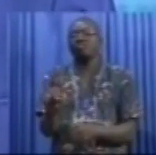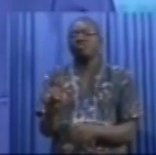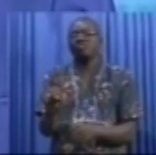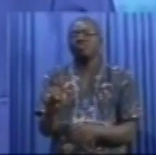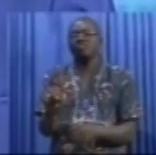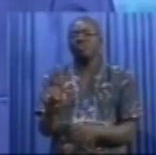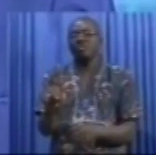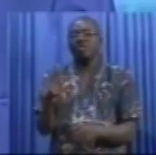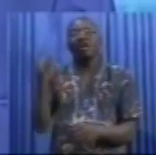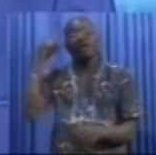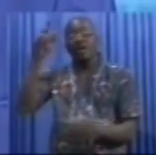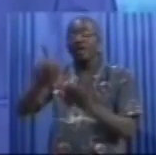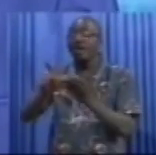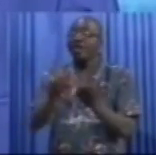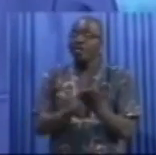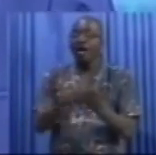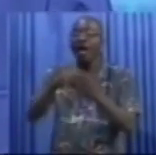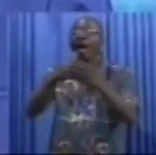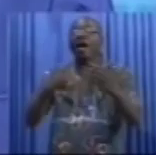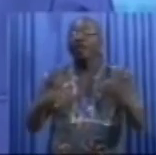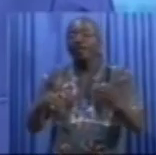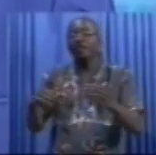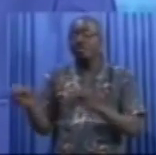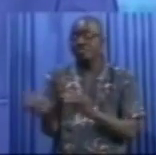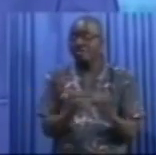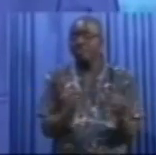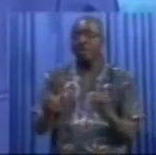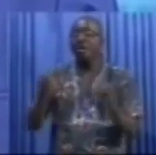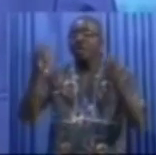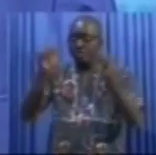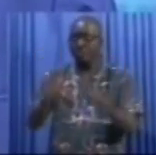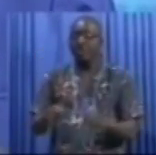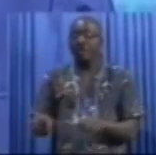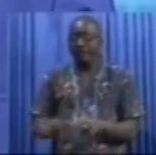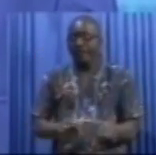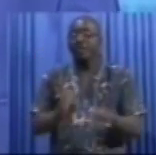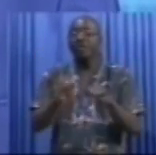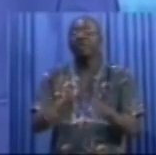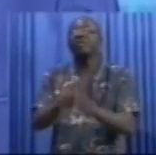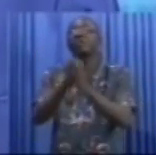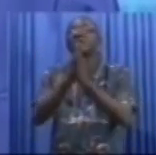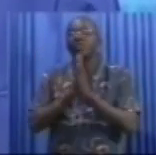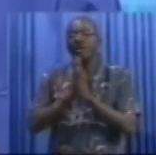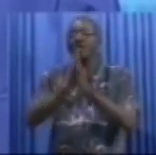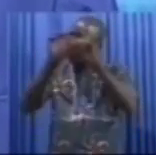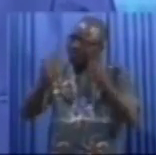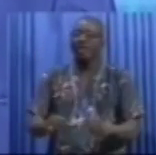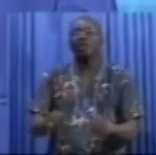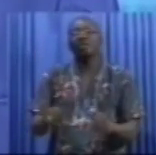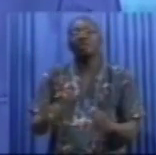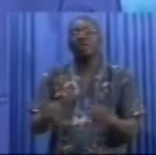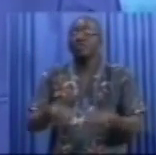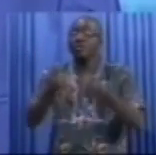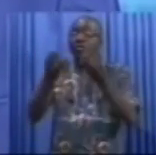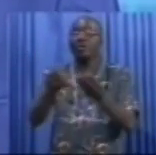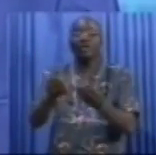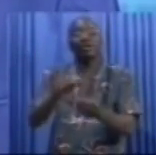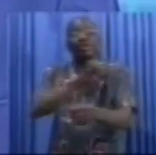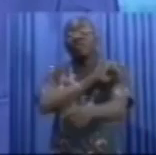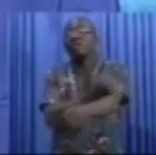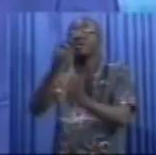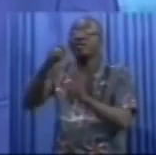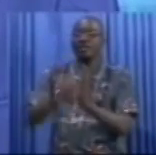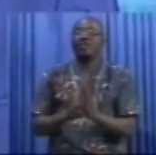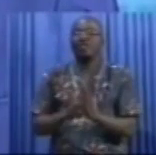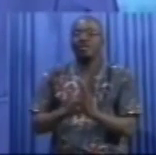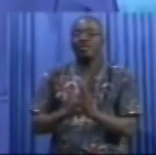prévoit qu'au moins avant de manifester, qu'on puisse introduire une demande et que l'autorité puisse accorder son autorisation. La manifestation